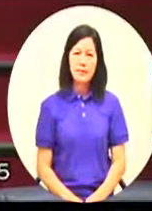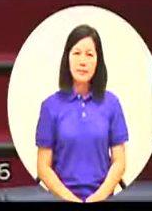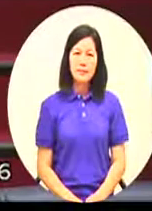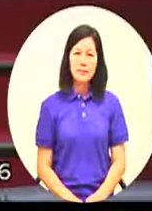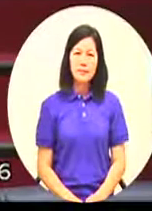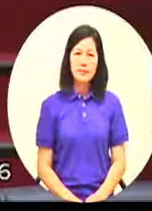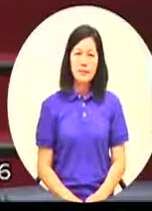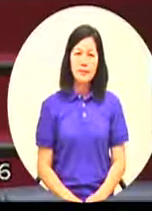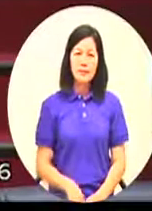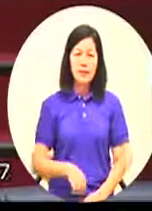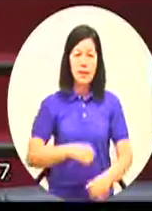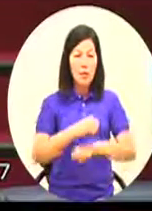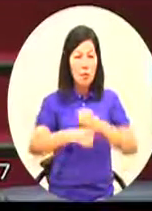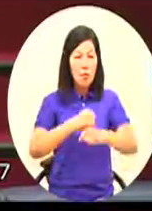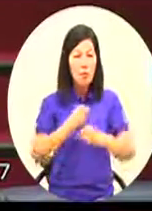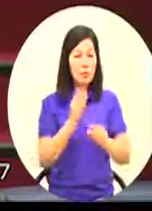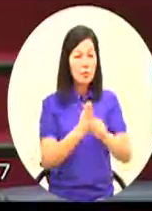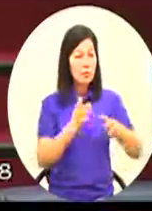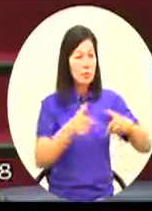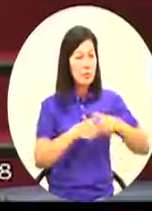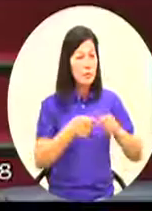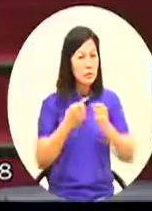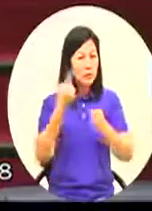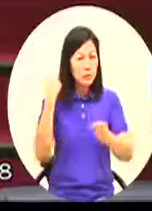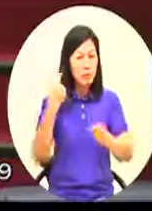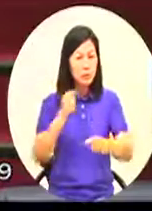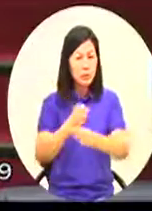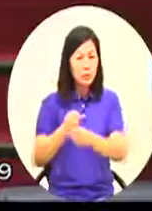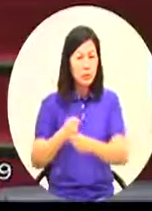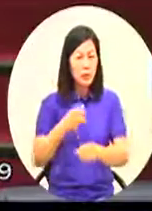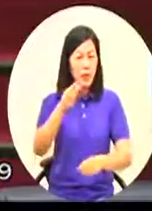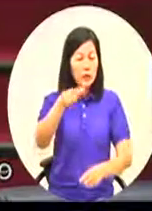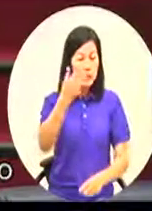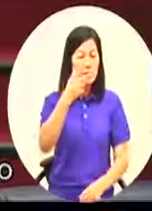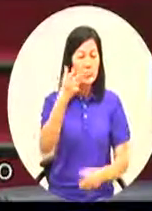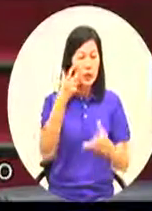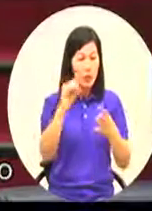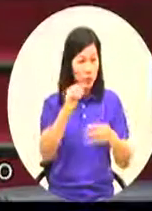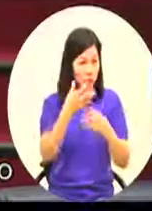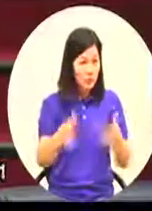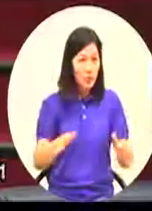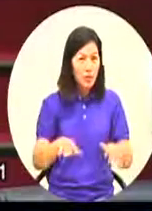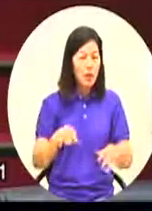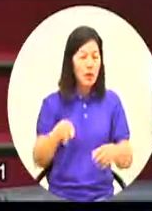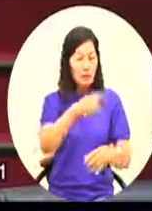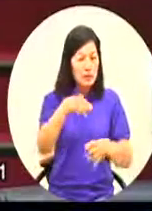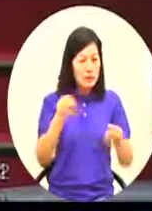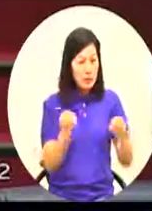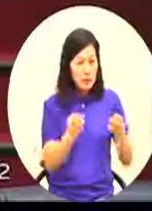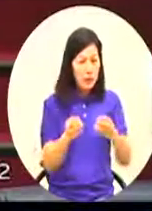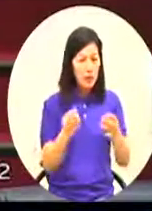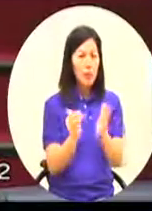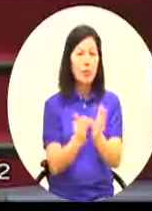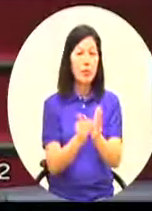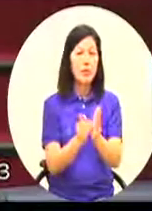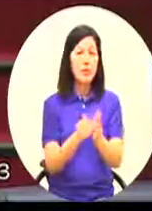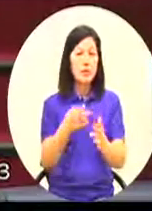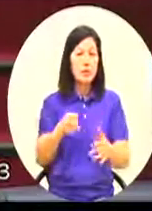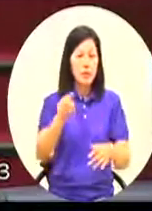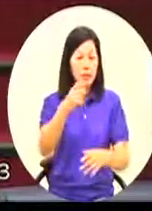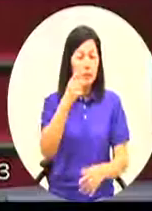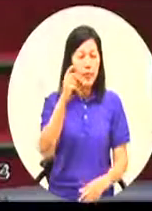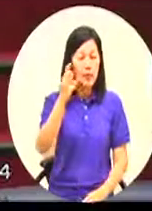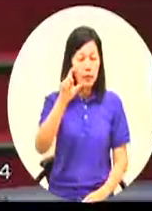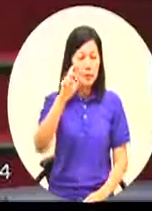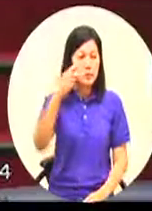明明我们的活动中心去年只做了一样700多万，大家都讲好了，还有167万今